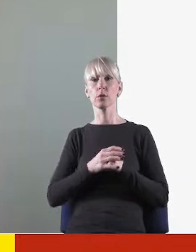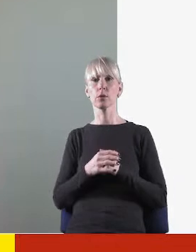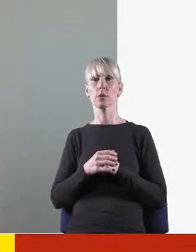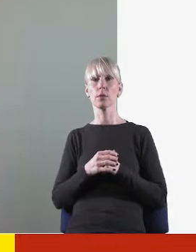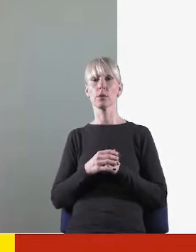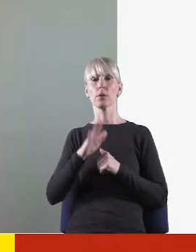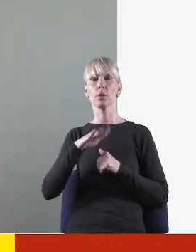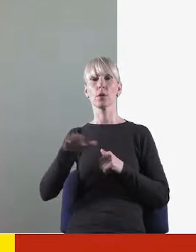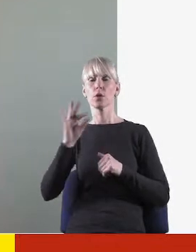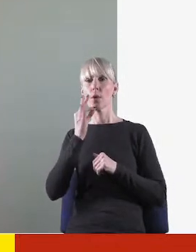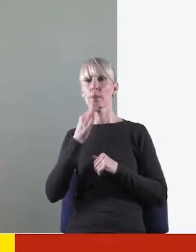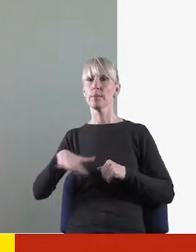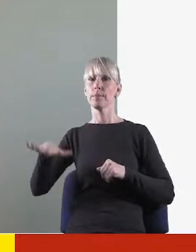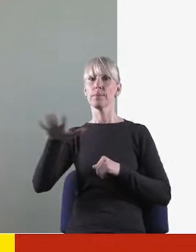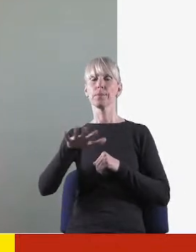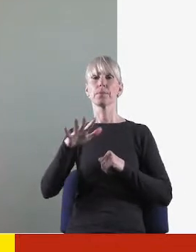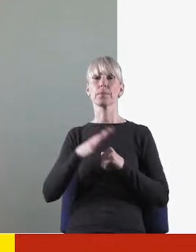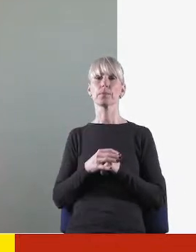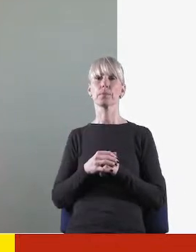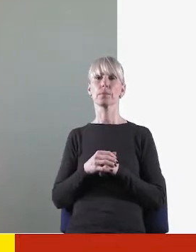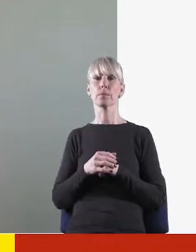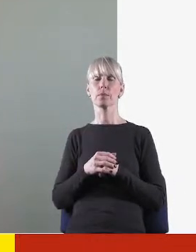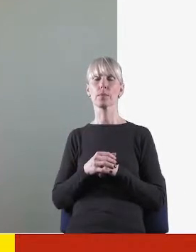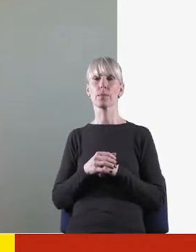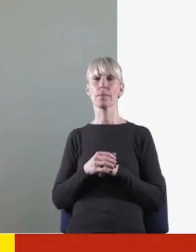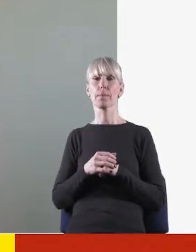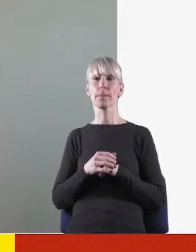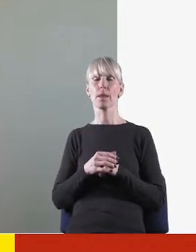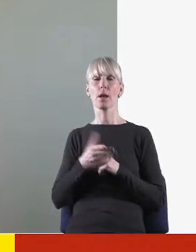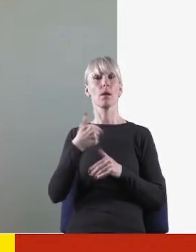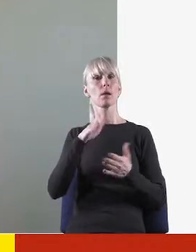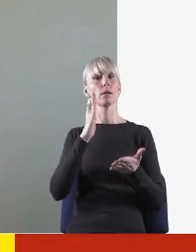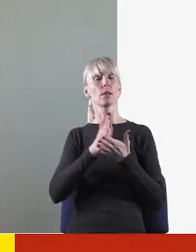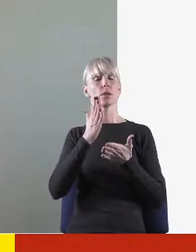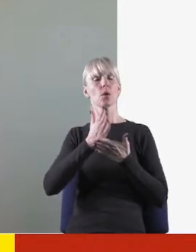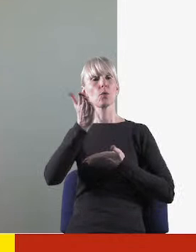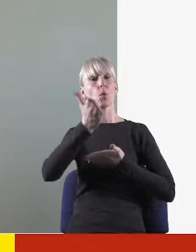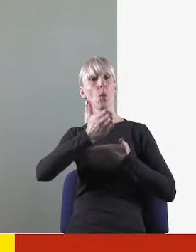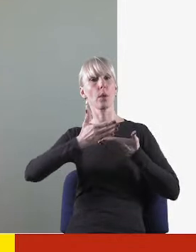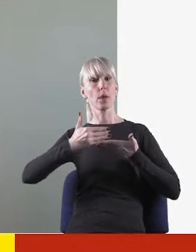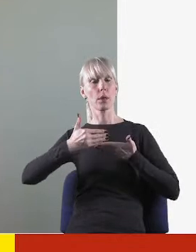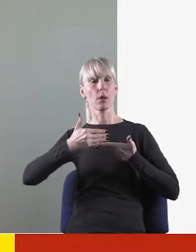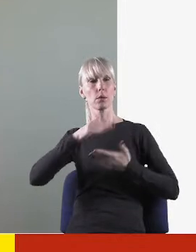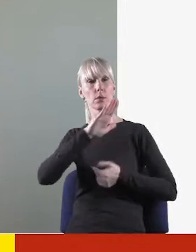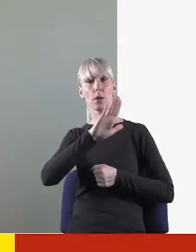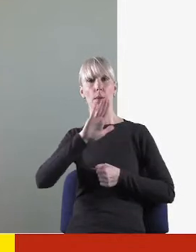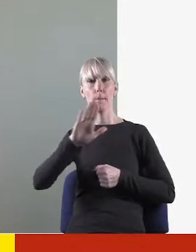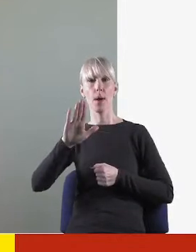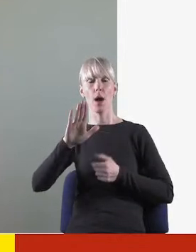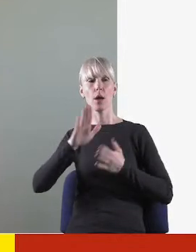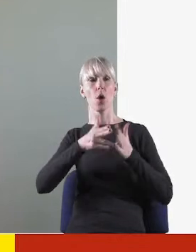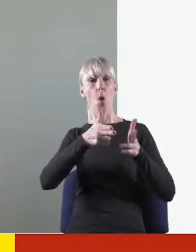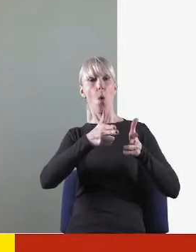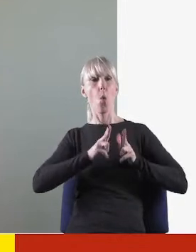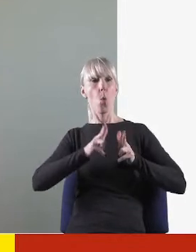młodzieży. Jednostek, nie tylko nasze jednostki mają łóżka